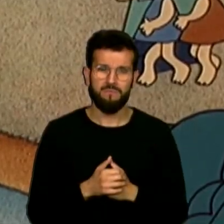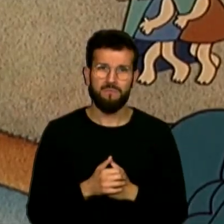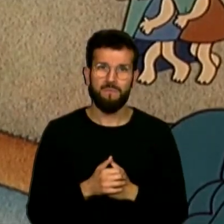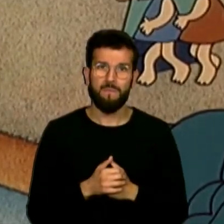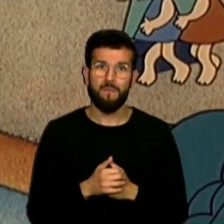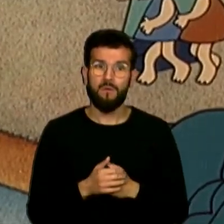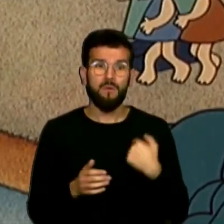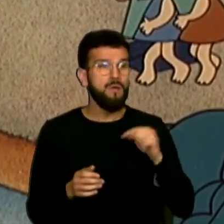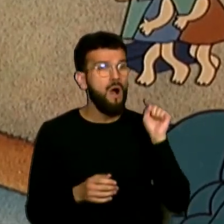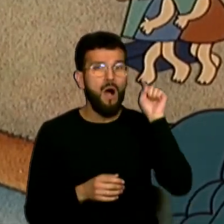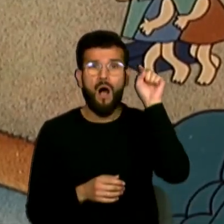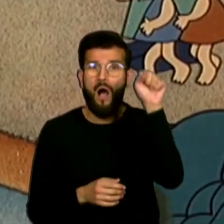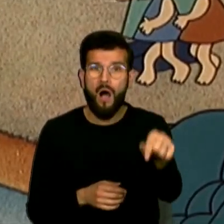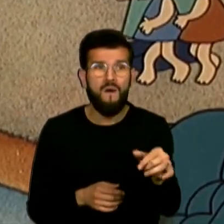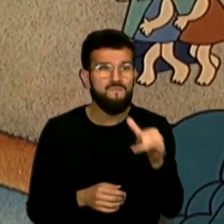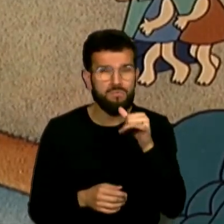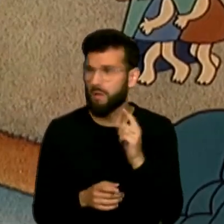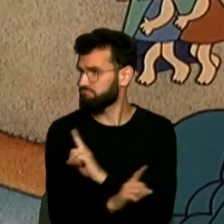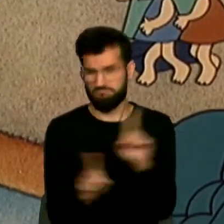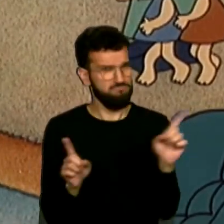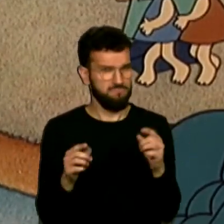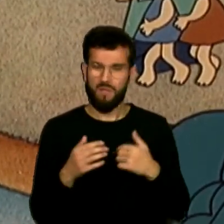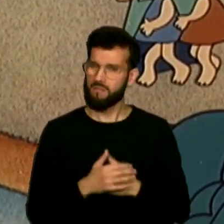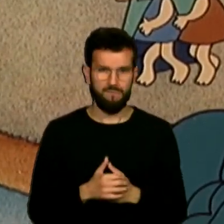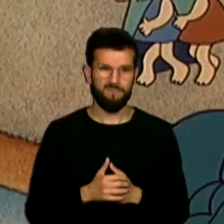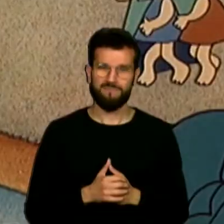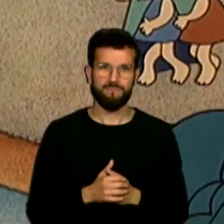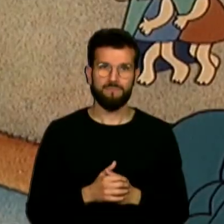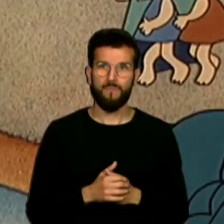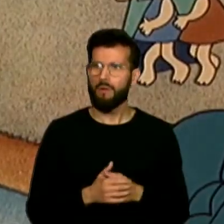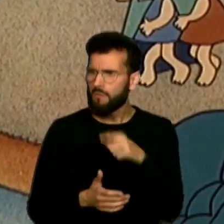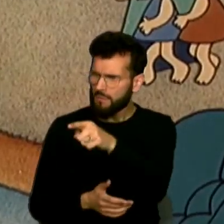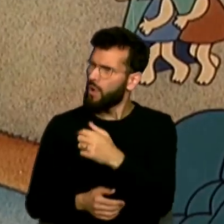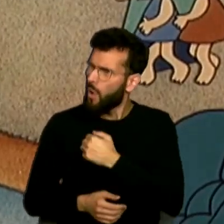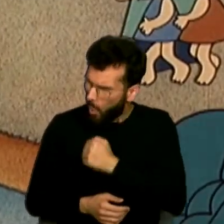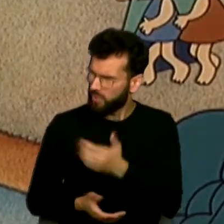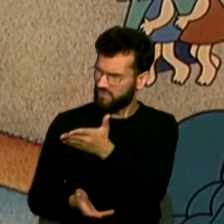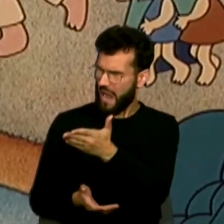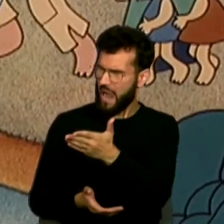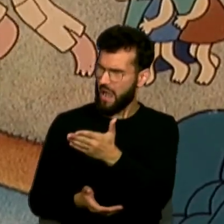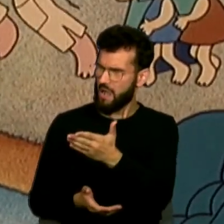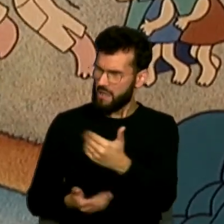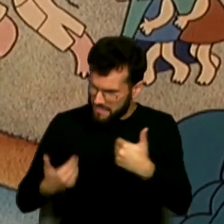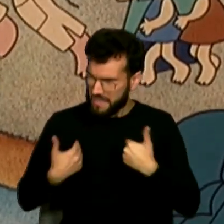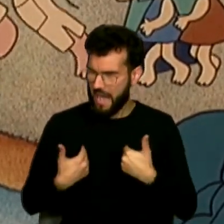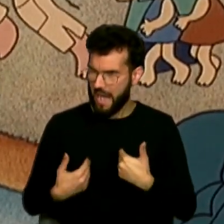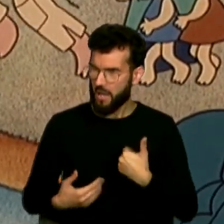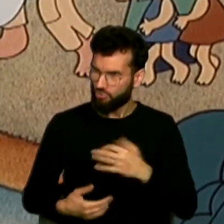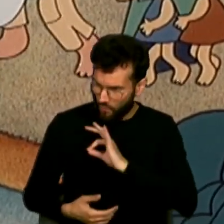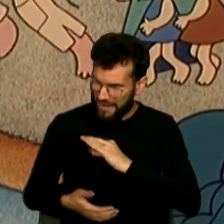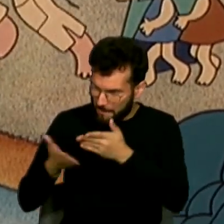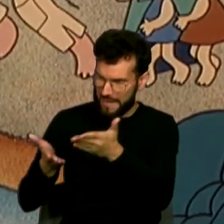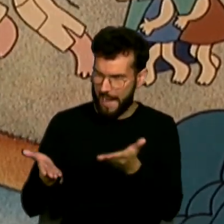Do vody ma nedostaneš. Rybka, odvahu. Som tu ešte ja, tvoj